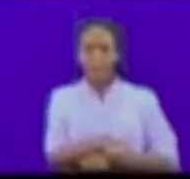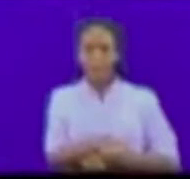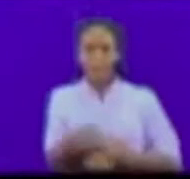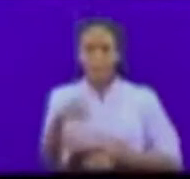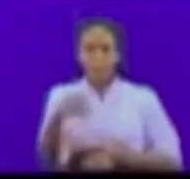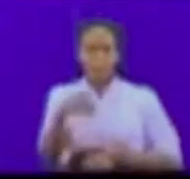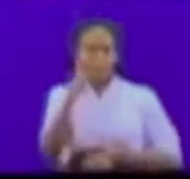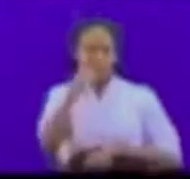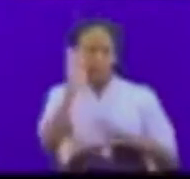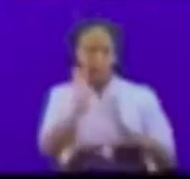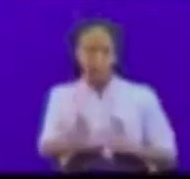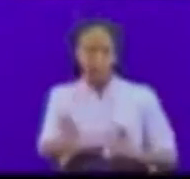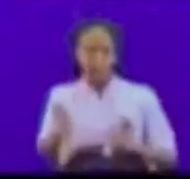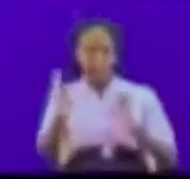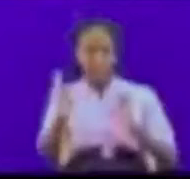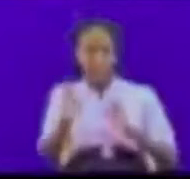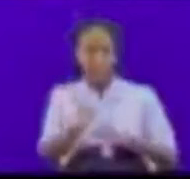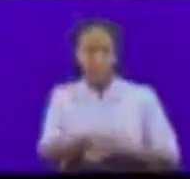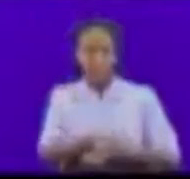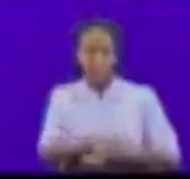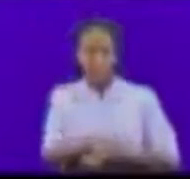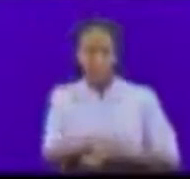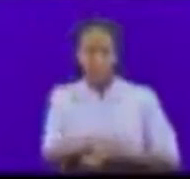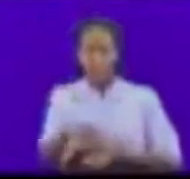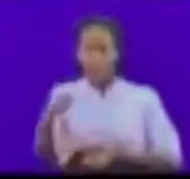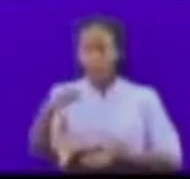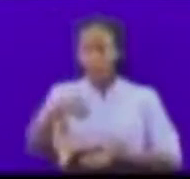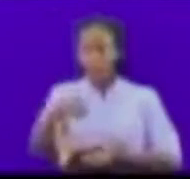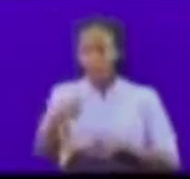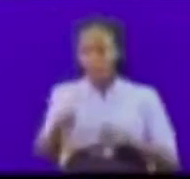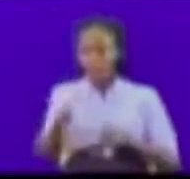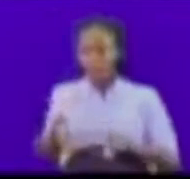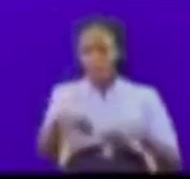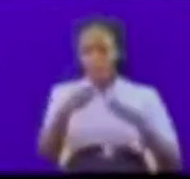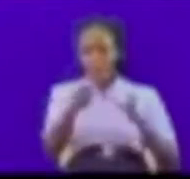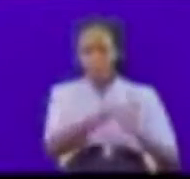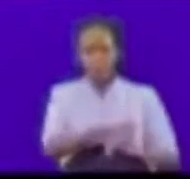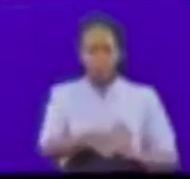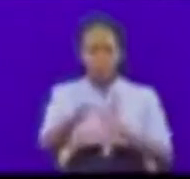pia. Tutakupa kila aina ya ushirikiano Mungu akipenda.